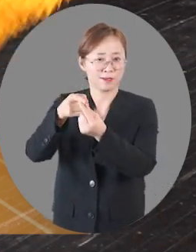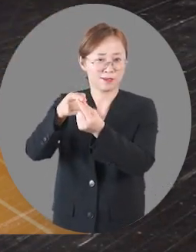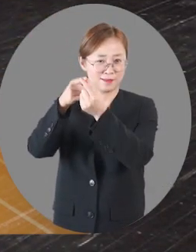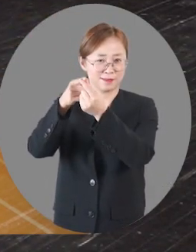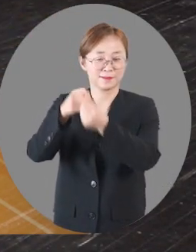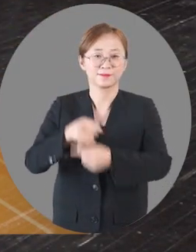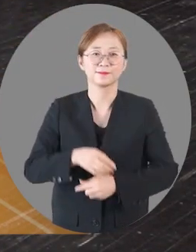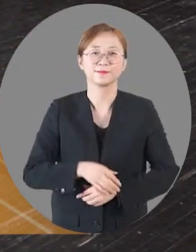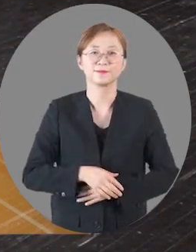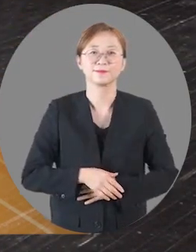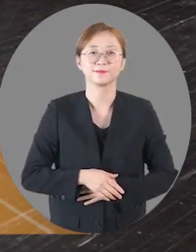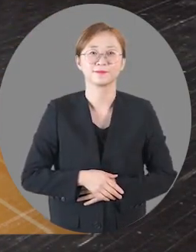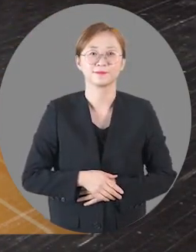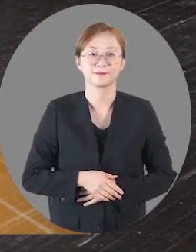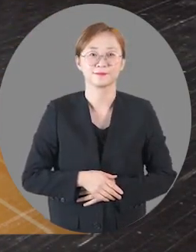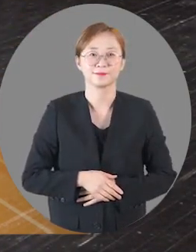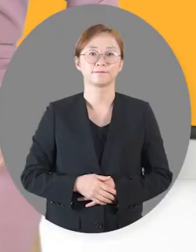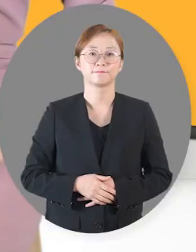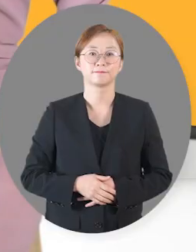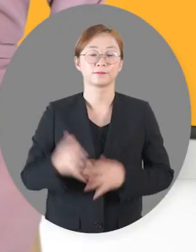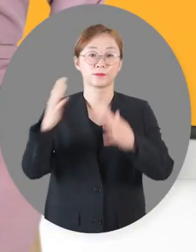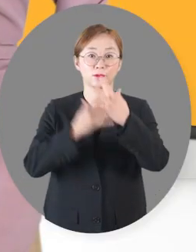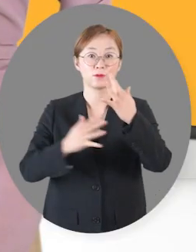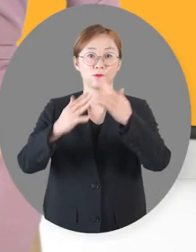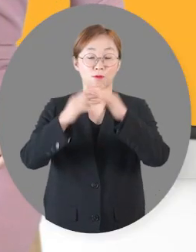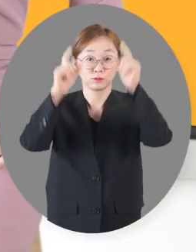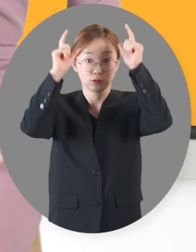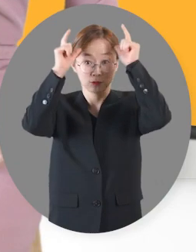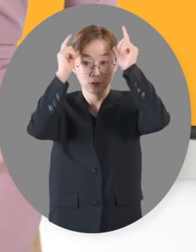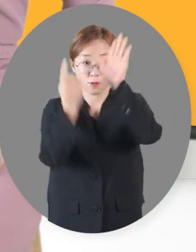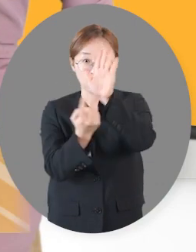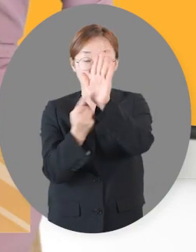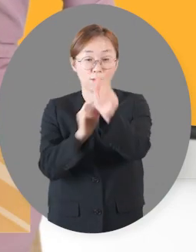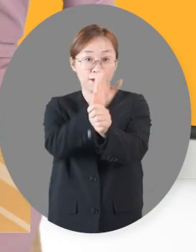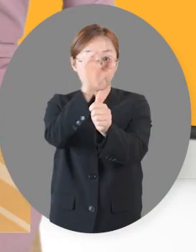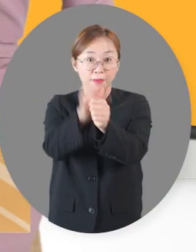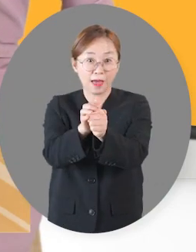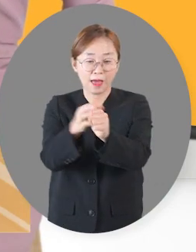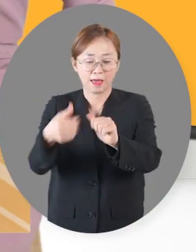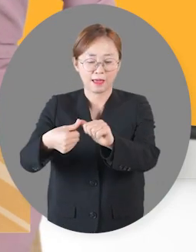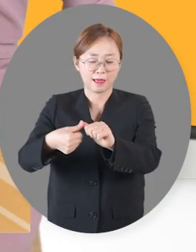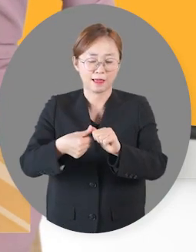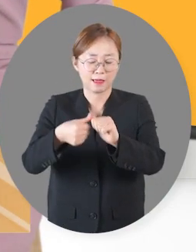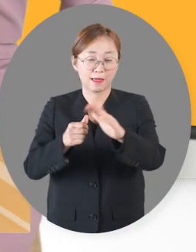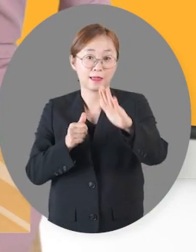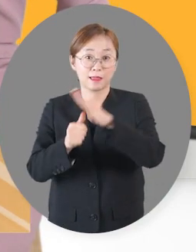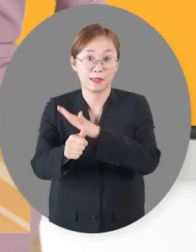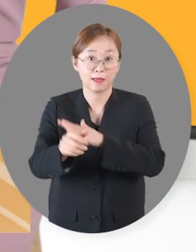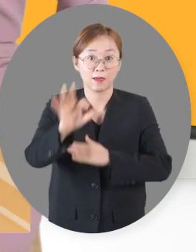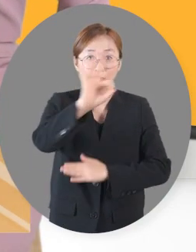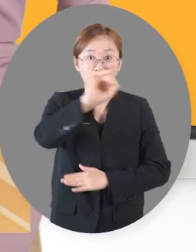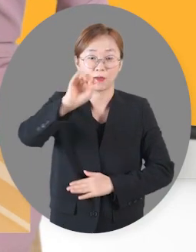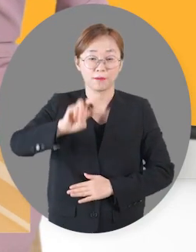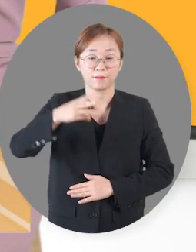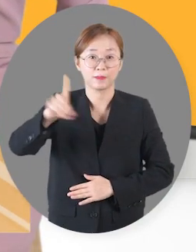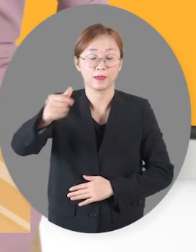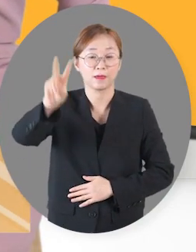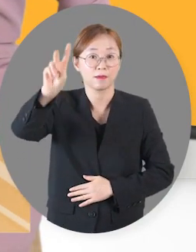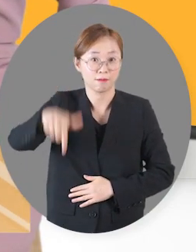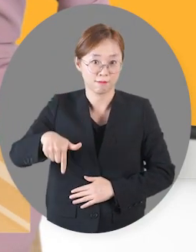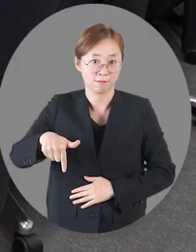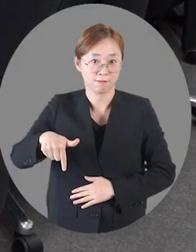퍼포먼스가 1위를 차지했습니다. 공주 알바만 후 명예 홍보대사에 임태혁 씨름 선수가